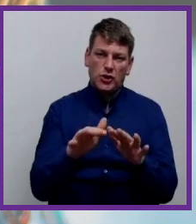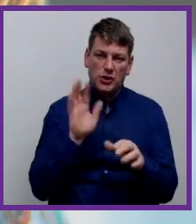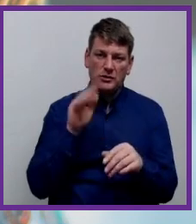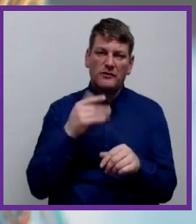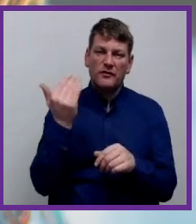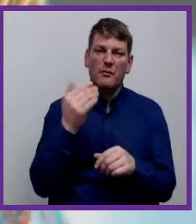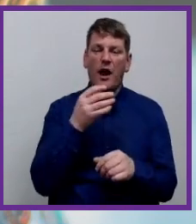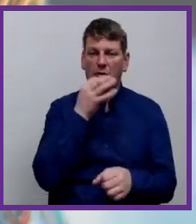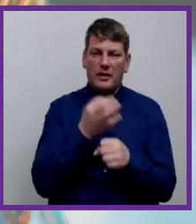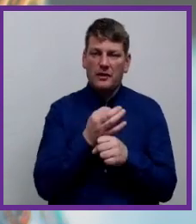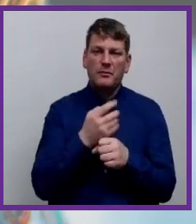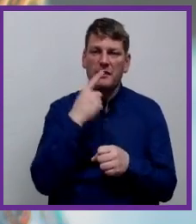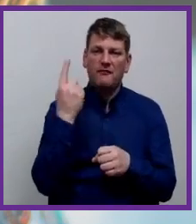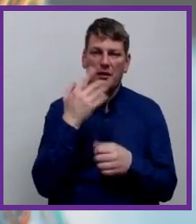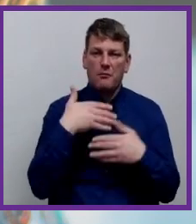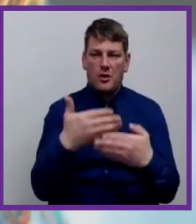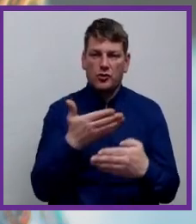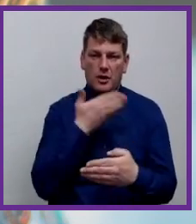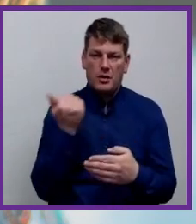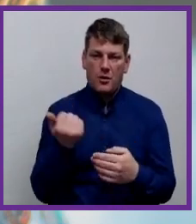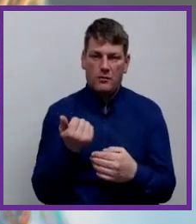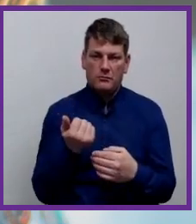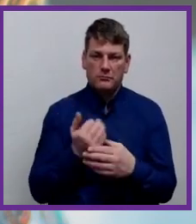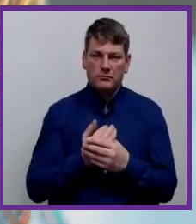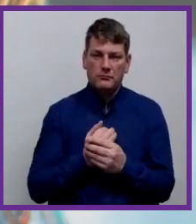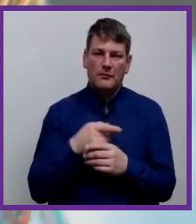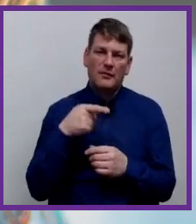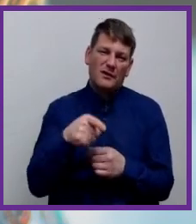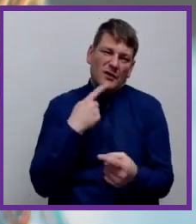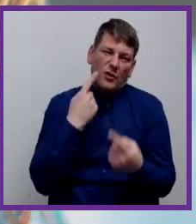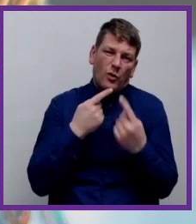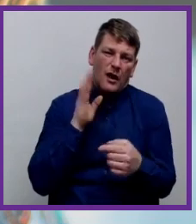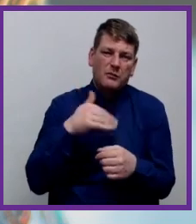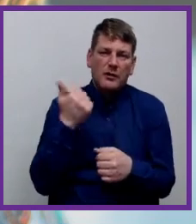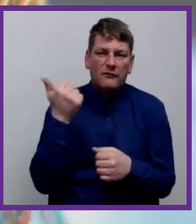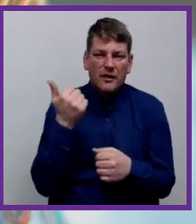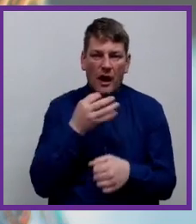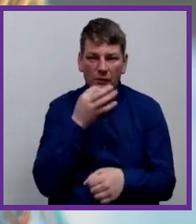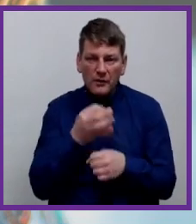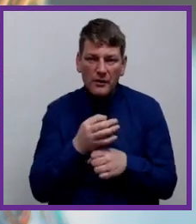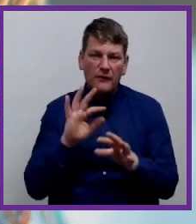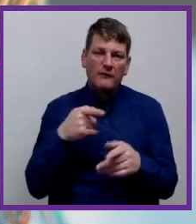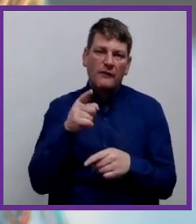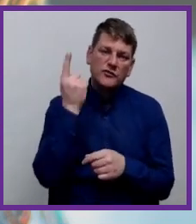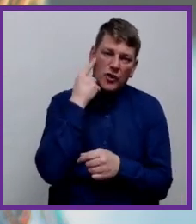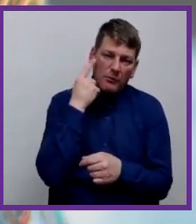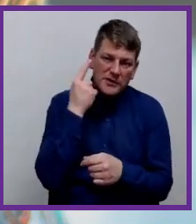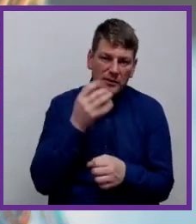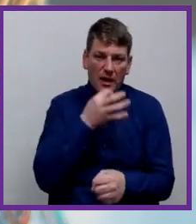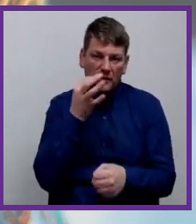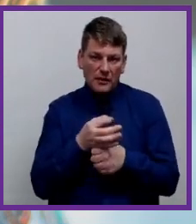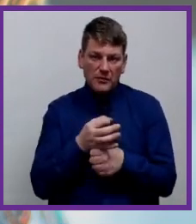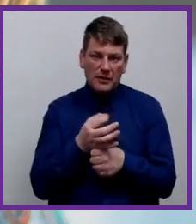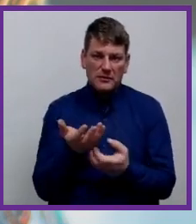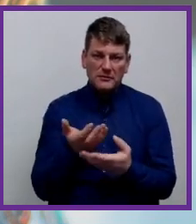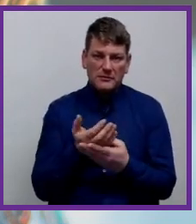nav neviena priekšā. Un tas tur kaut kā runāt par viņu atbildību, vai viņš apzinās savu atbildību, kādā sakarībā,